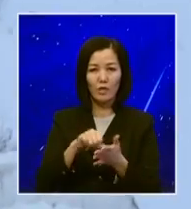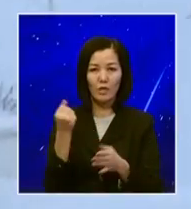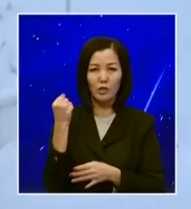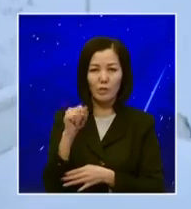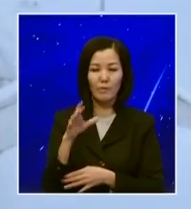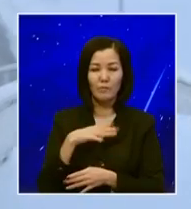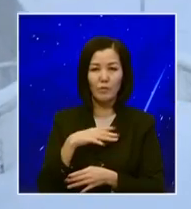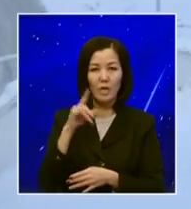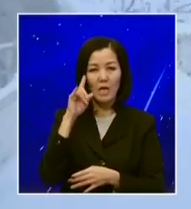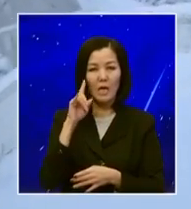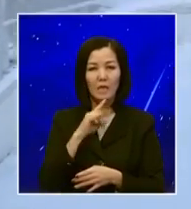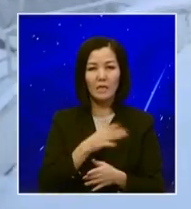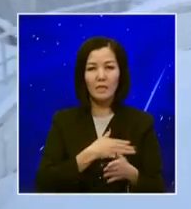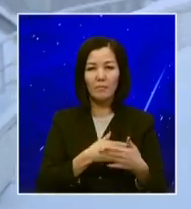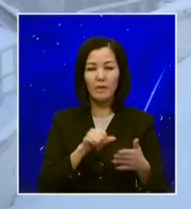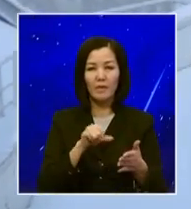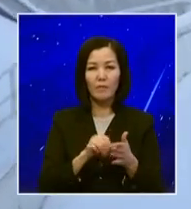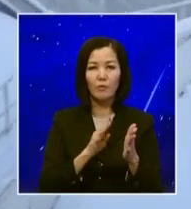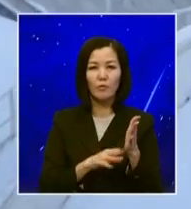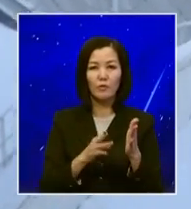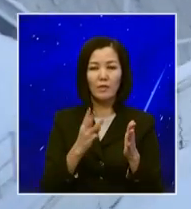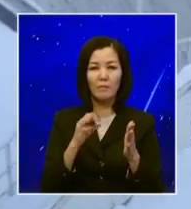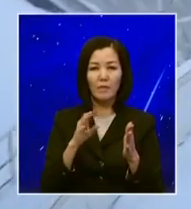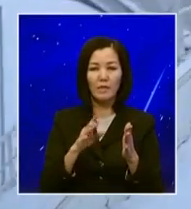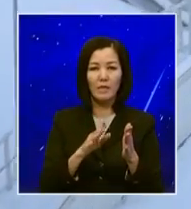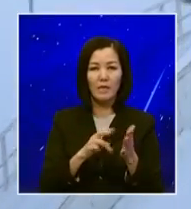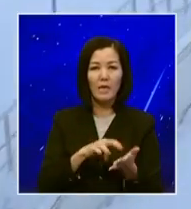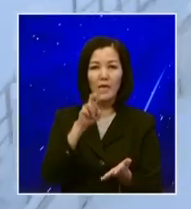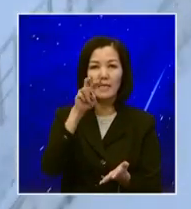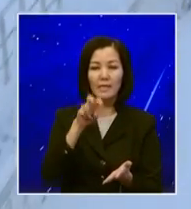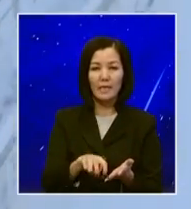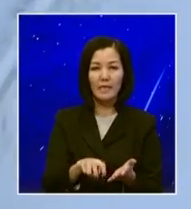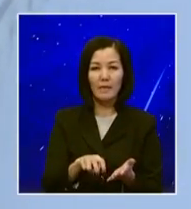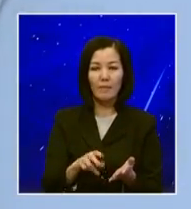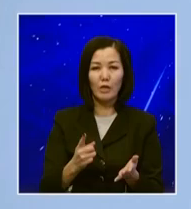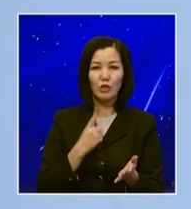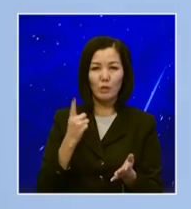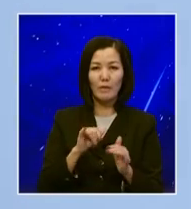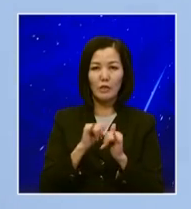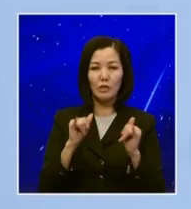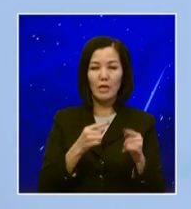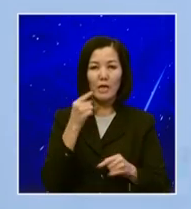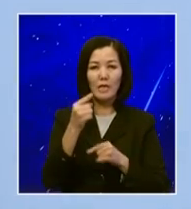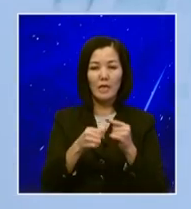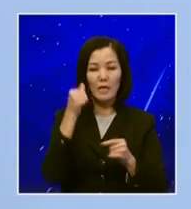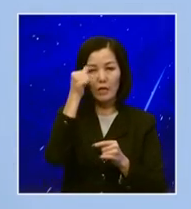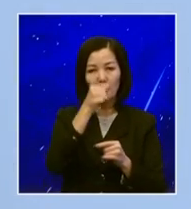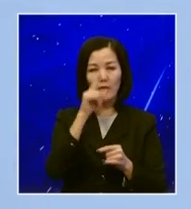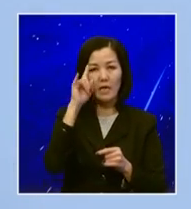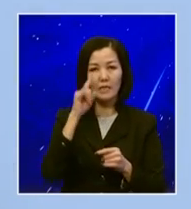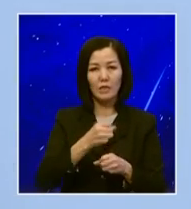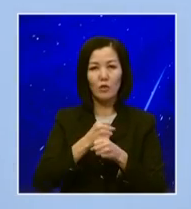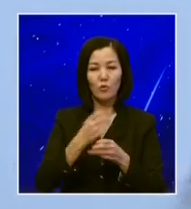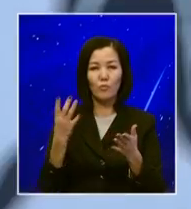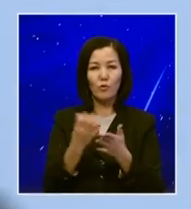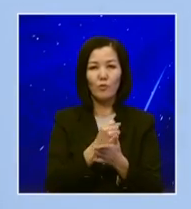болды. Ел құрамасының белді мүшесі 90 метрлік тұғырдан секіріп, шеберлігін шыңдап жатыр. Ол келер жылы Қазақстан кубогын еленіп,